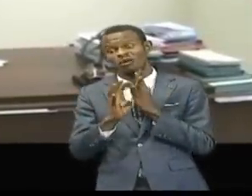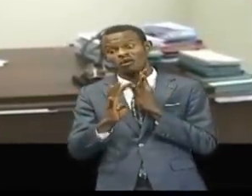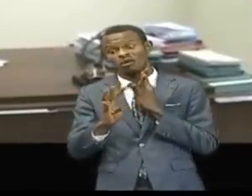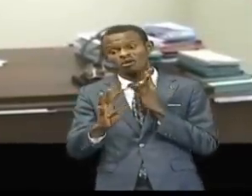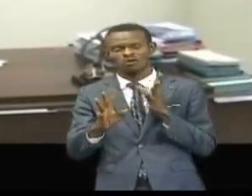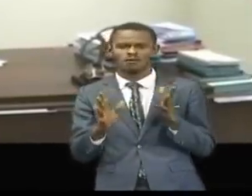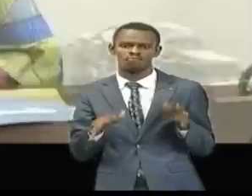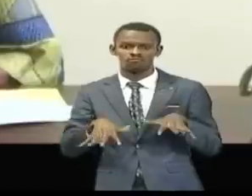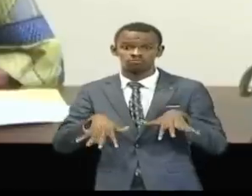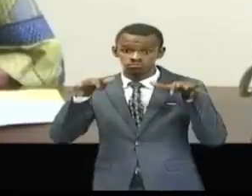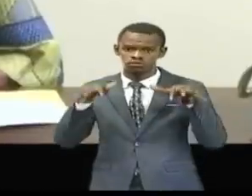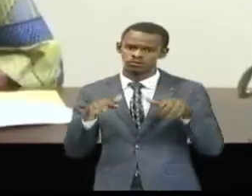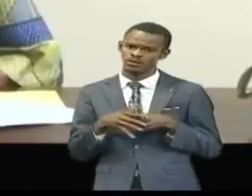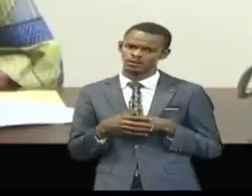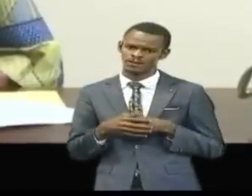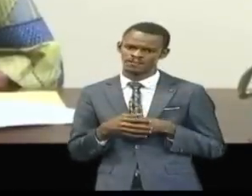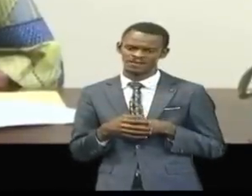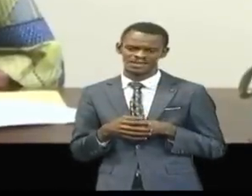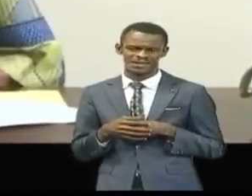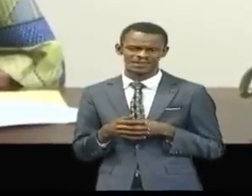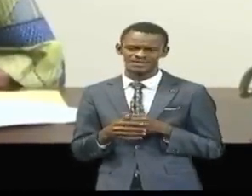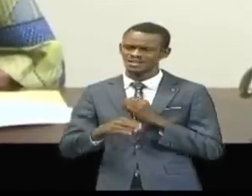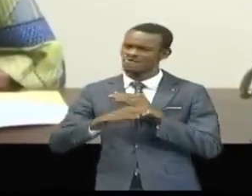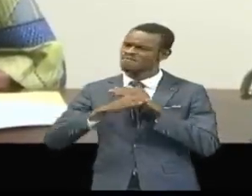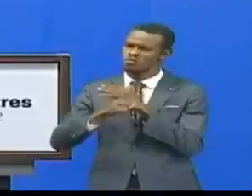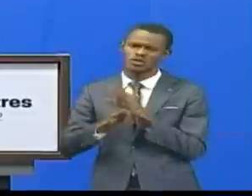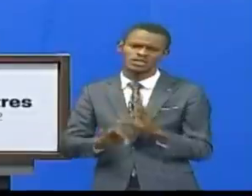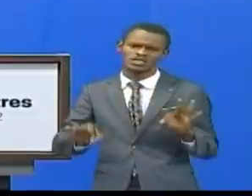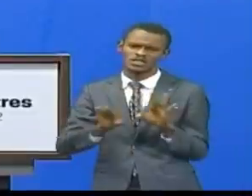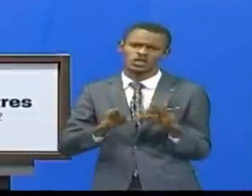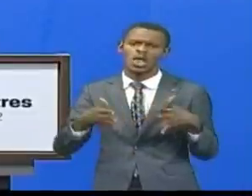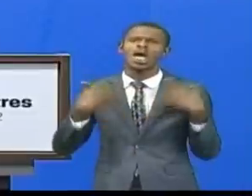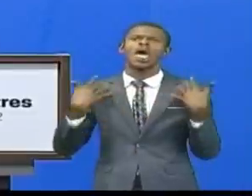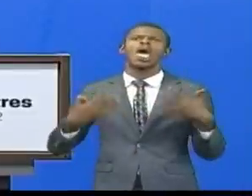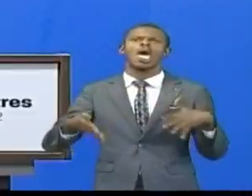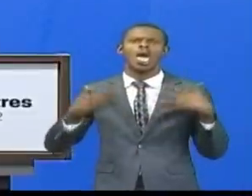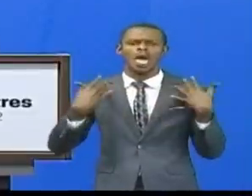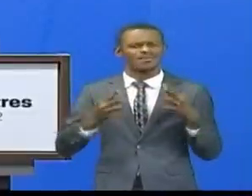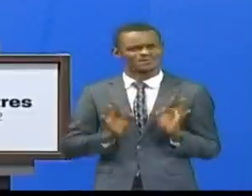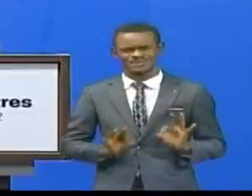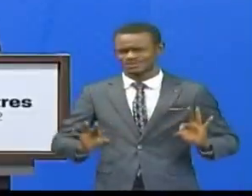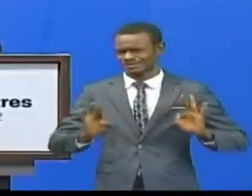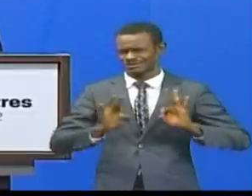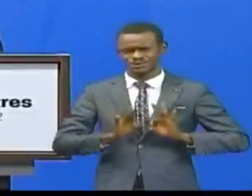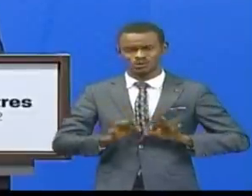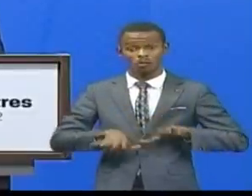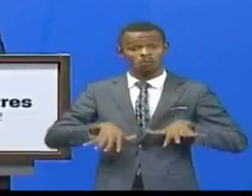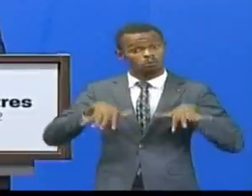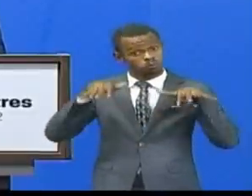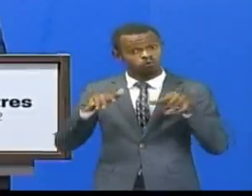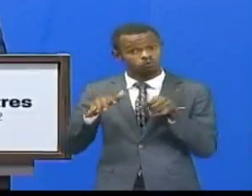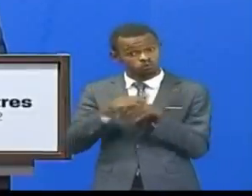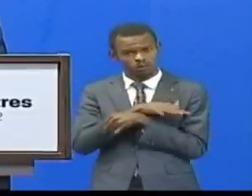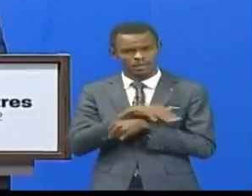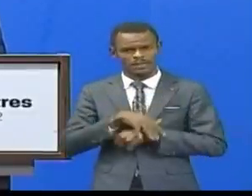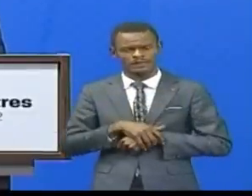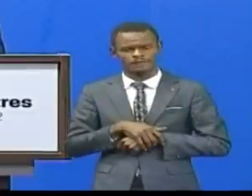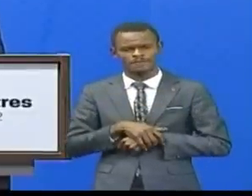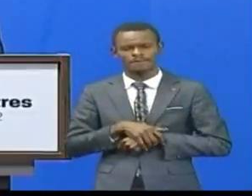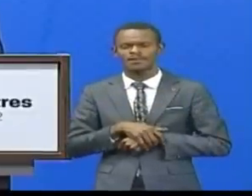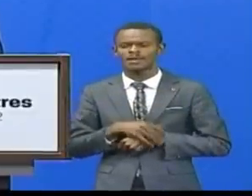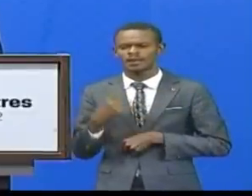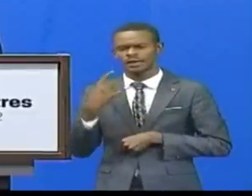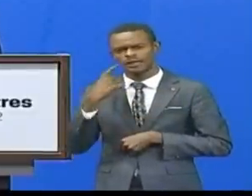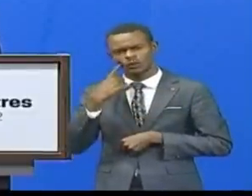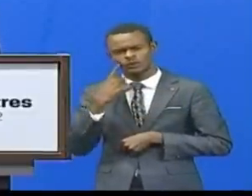davantage nos établissements pénitentiaires. Eu égard aux besoins pressants de trouver